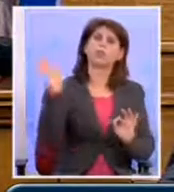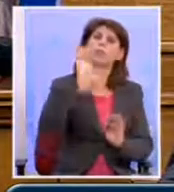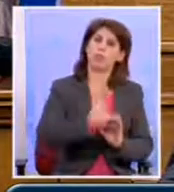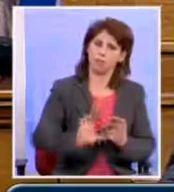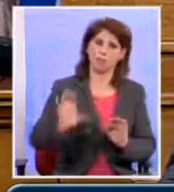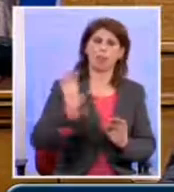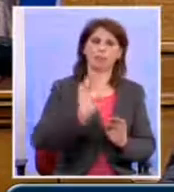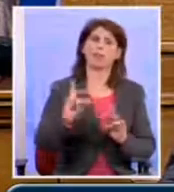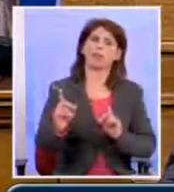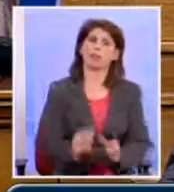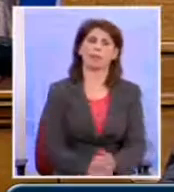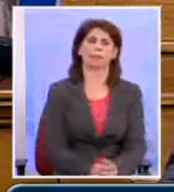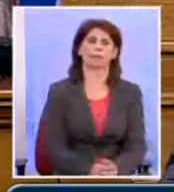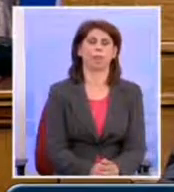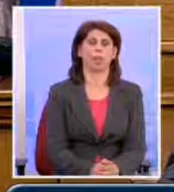ευρωπαϊκή αντίστοιχα.